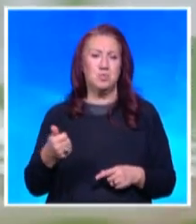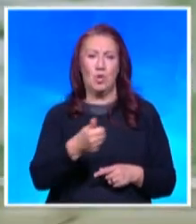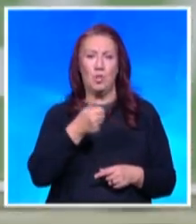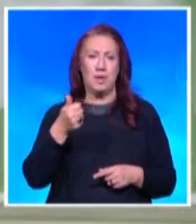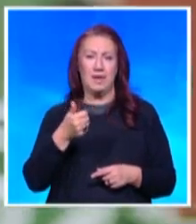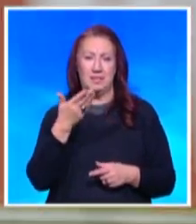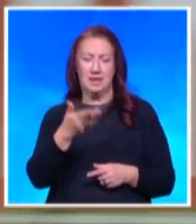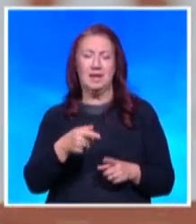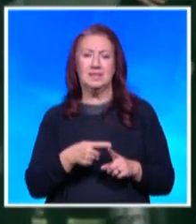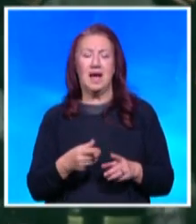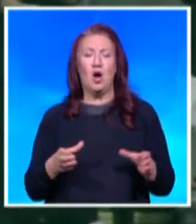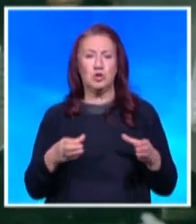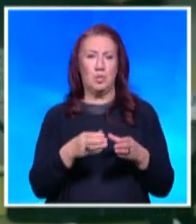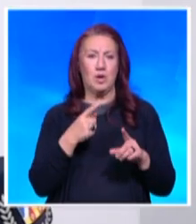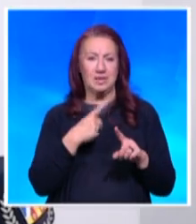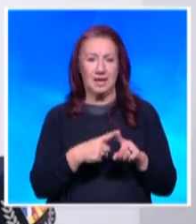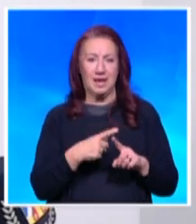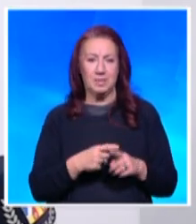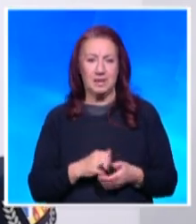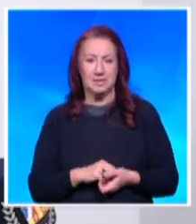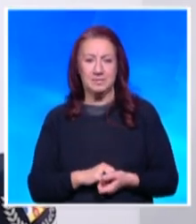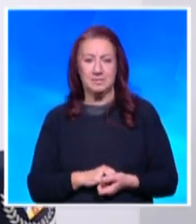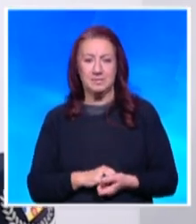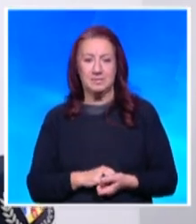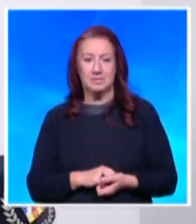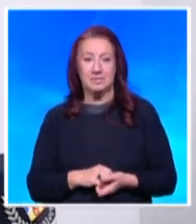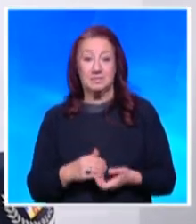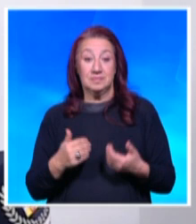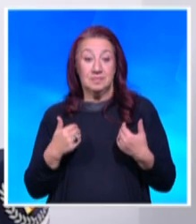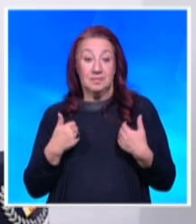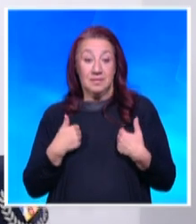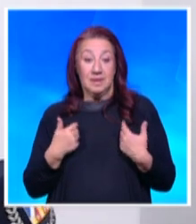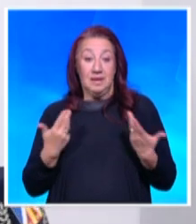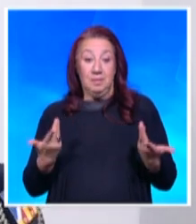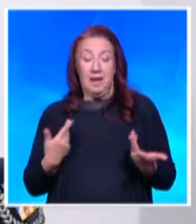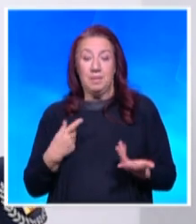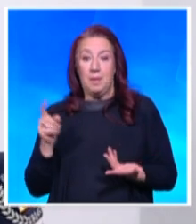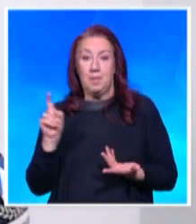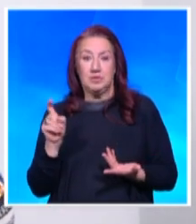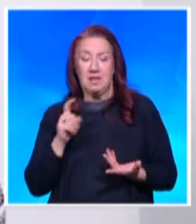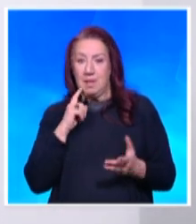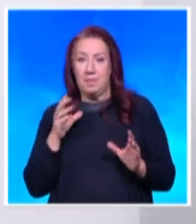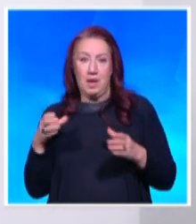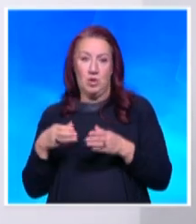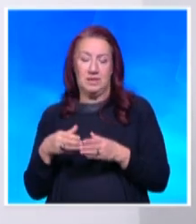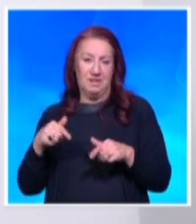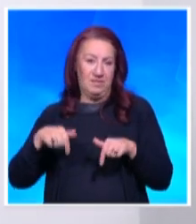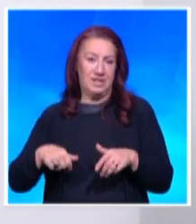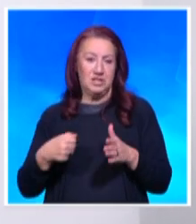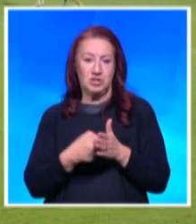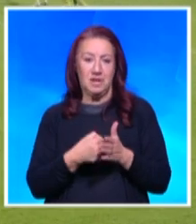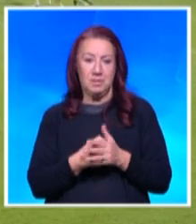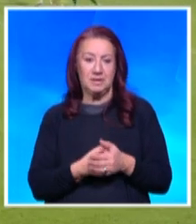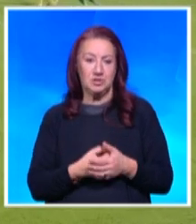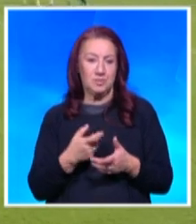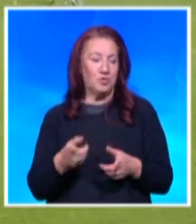проблеми Хебър. Нашия колектив просто слабна. Ние бяхме по-слабия колектив в днешния матч. И това е просто